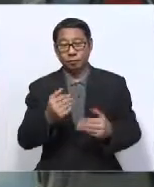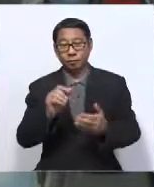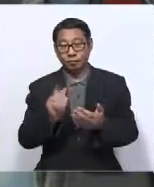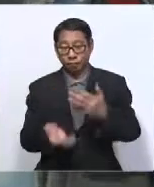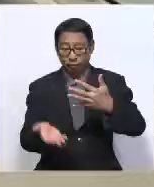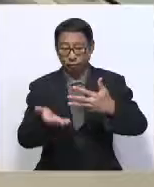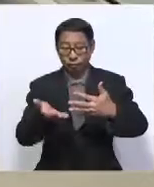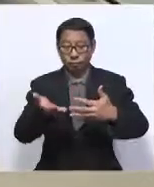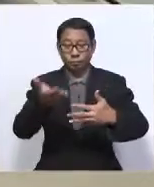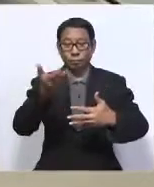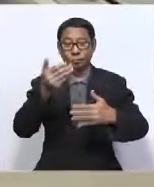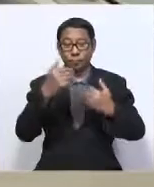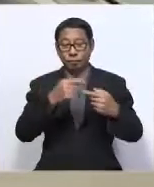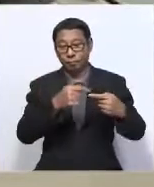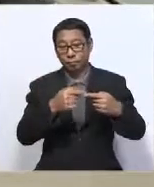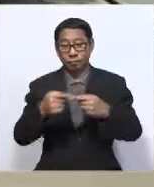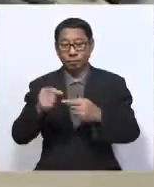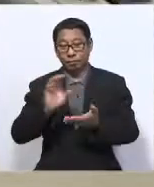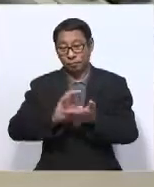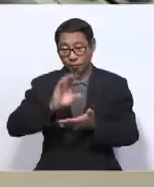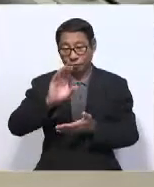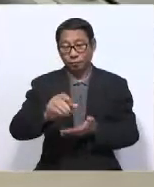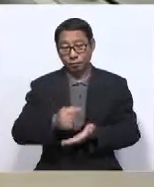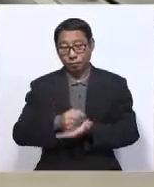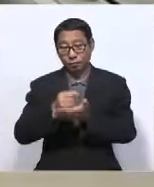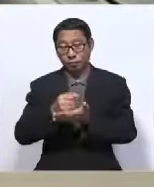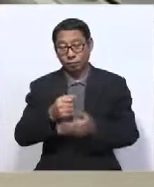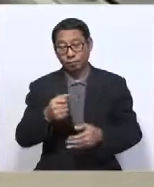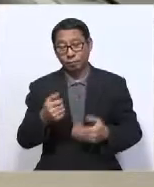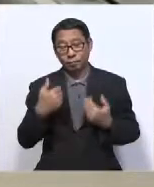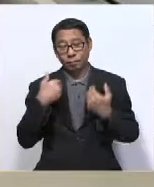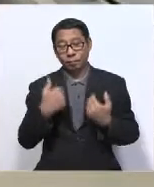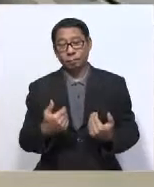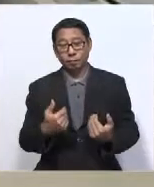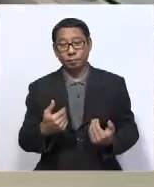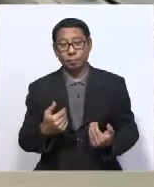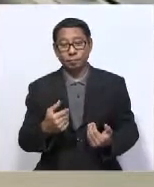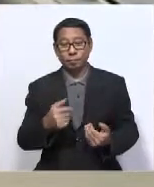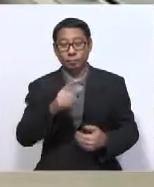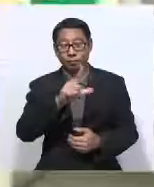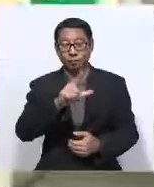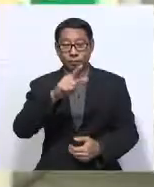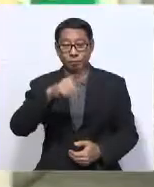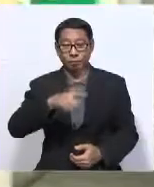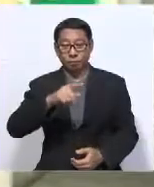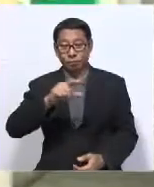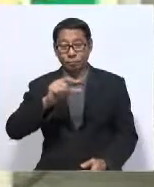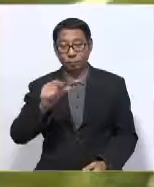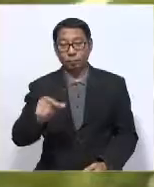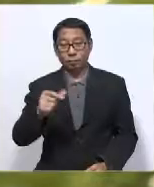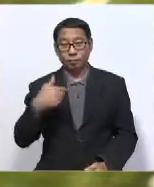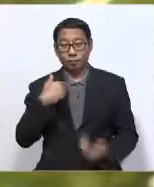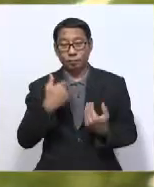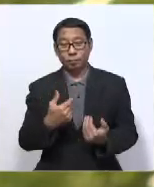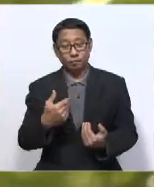ยังปรับสูงขึ้นต่อเนื่องก็พร้อมใช้เงินกองทุนน้ำมันในการอุดหนุนต่อไปค่ะ ส่วน LPG ค่ะหรือว่าก๊าซปิ